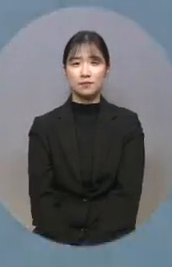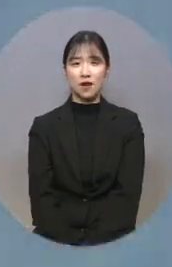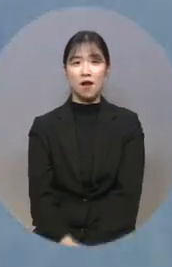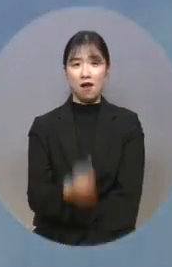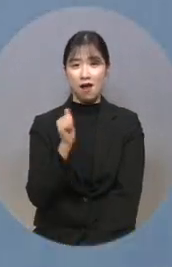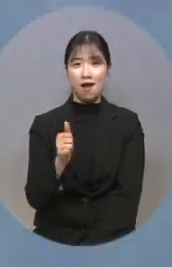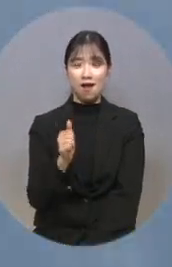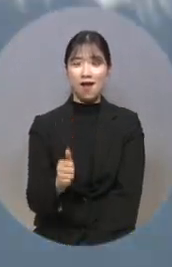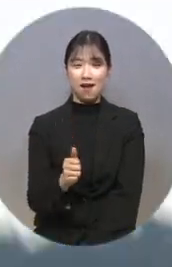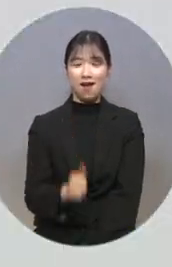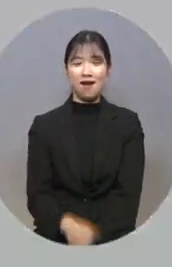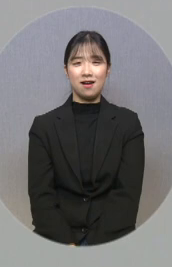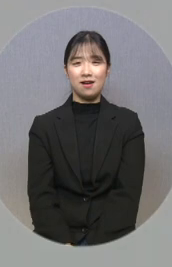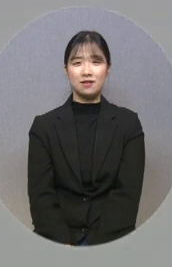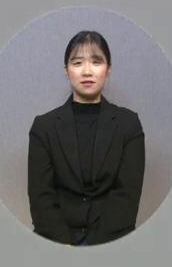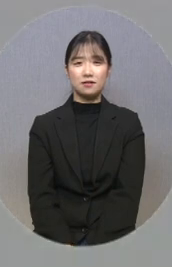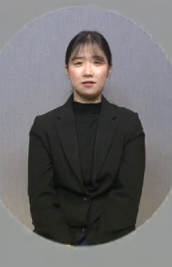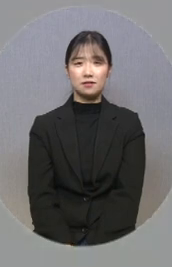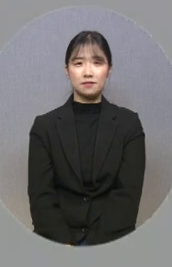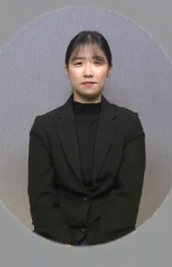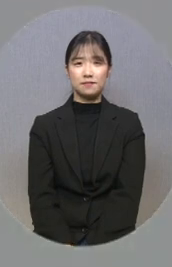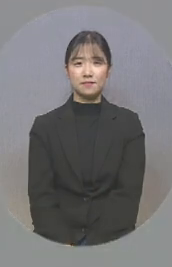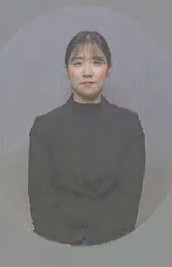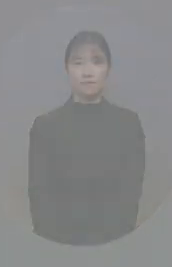굿샷이다 형. 우와.